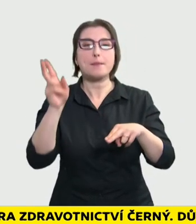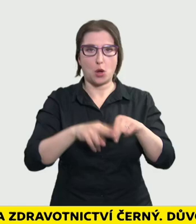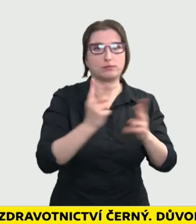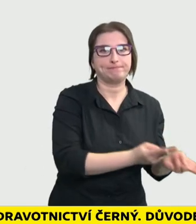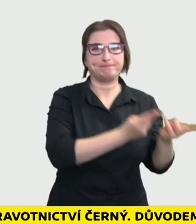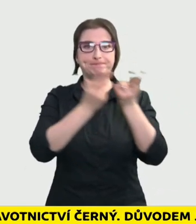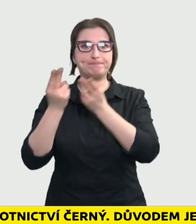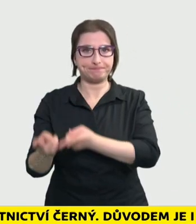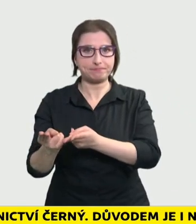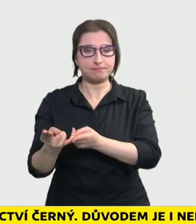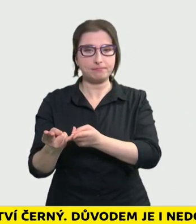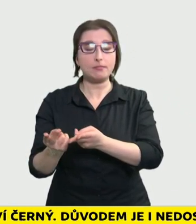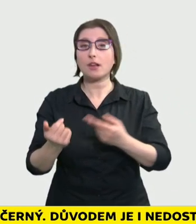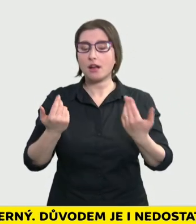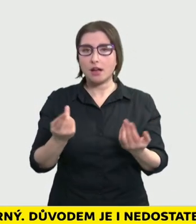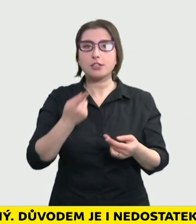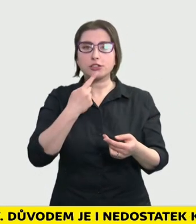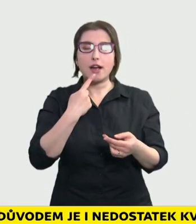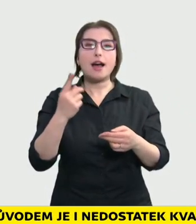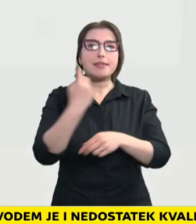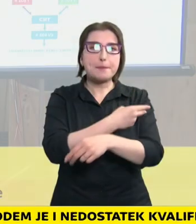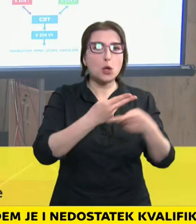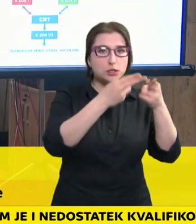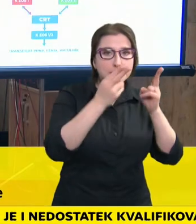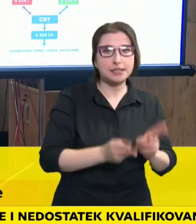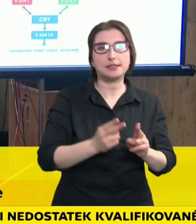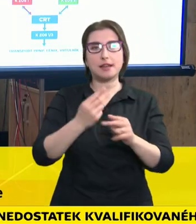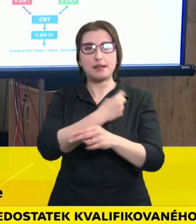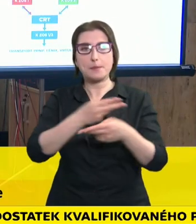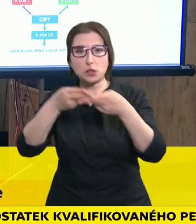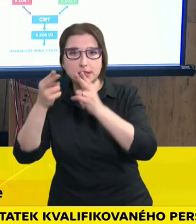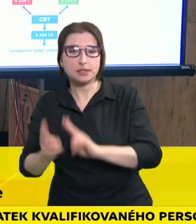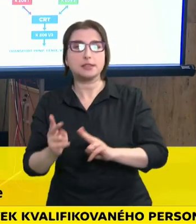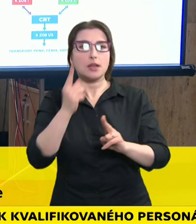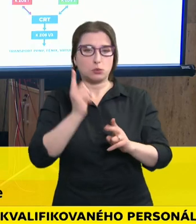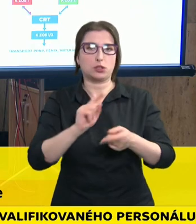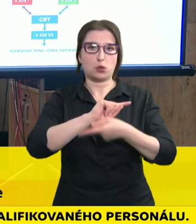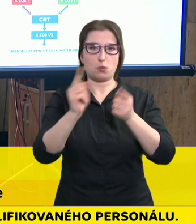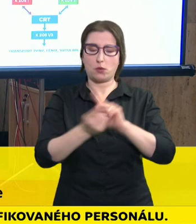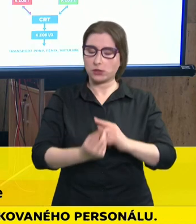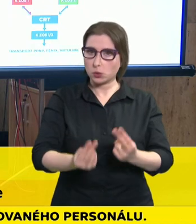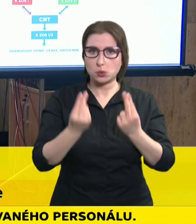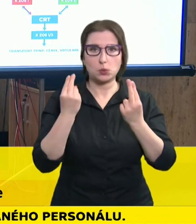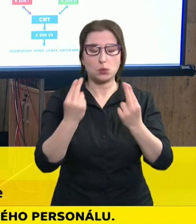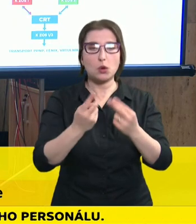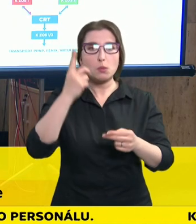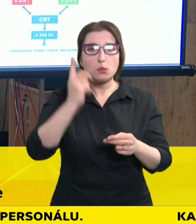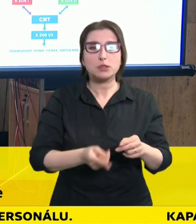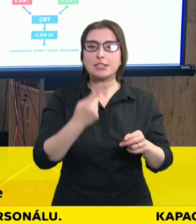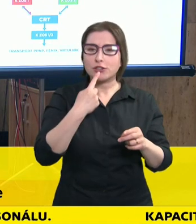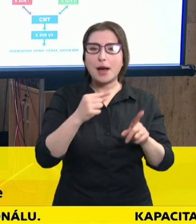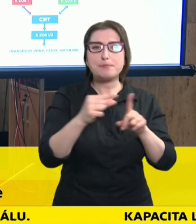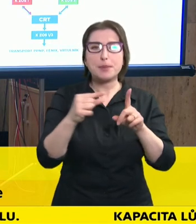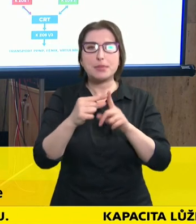limitovány kapacity pro mezinemocniční transporty. Dominantní doporučení je využívat PPNP, neboli